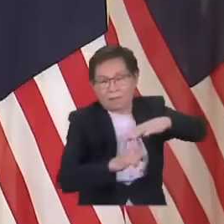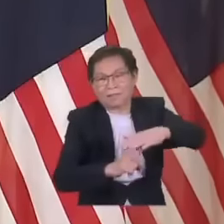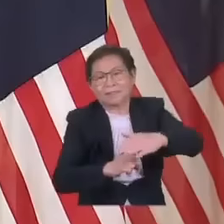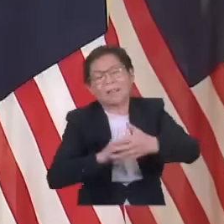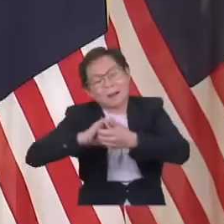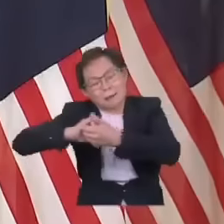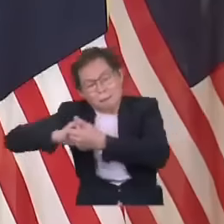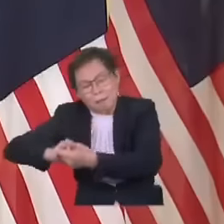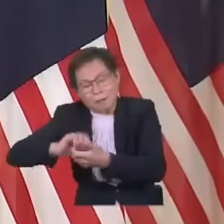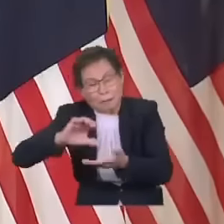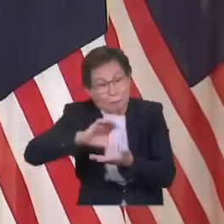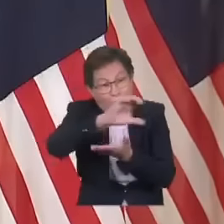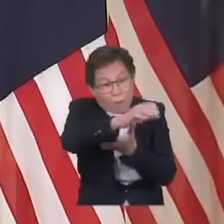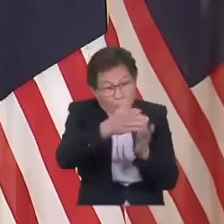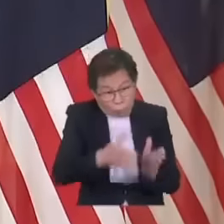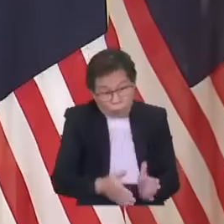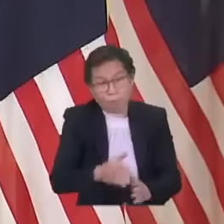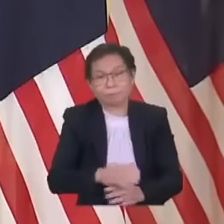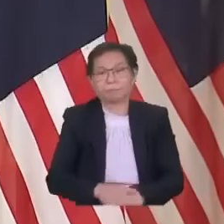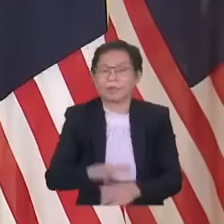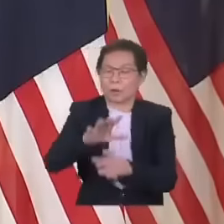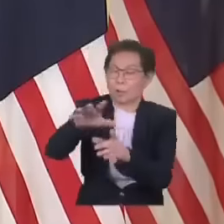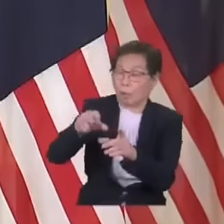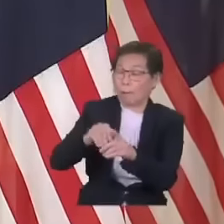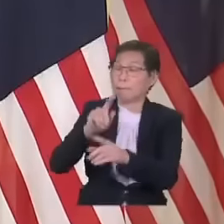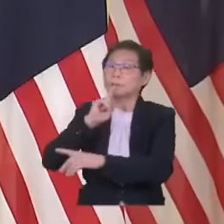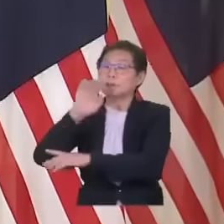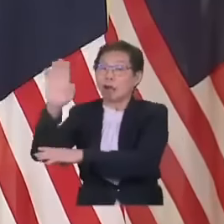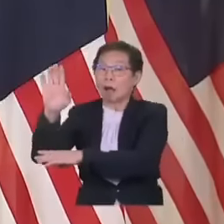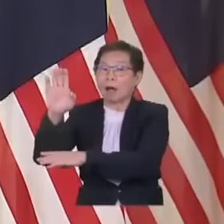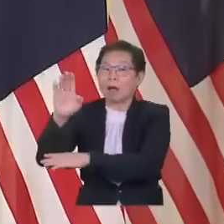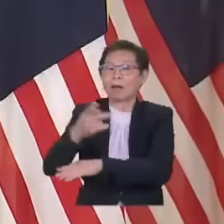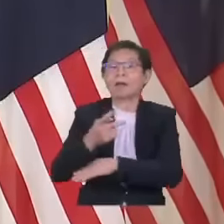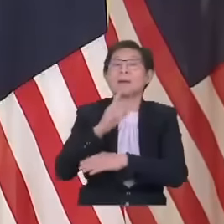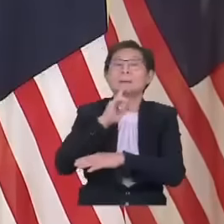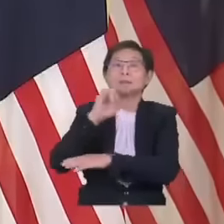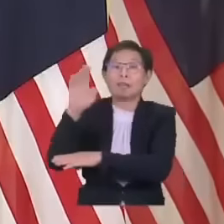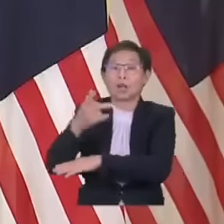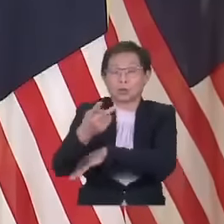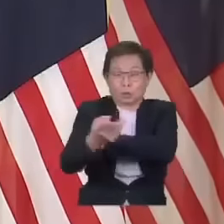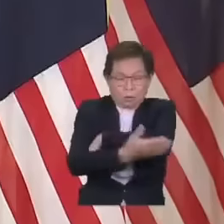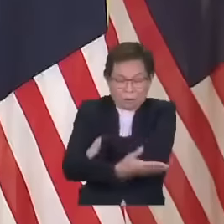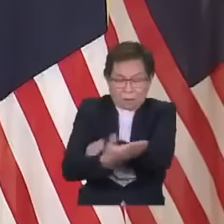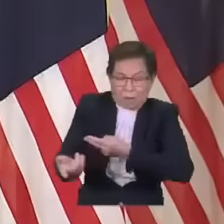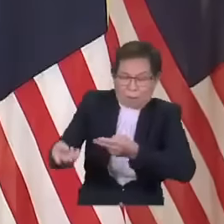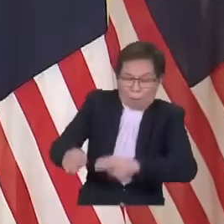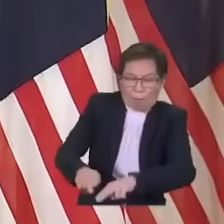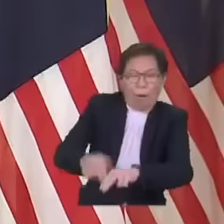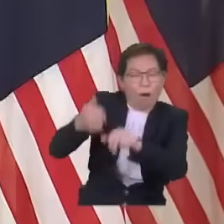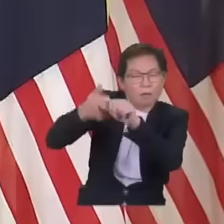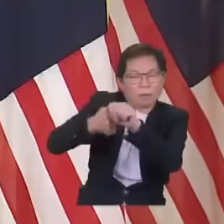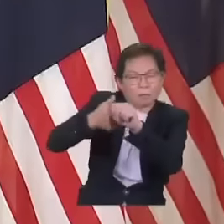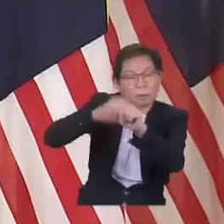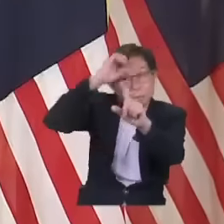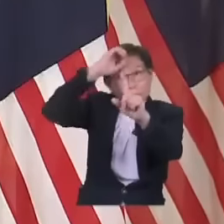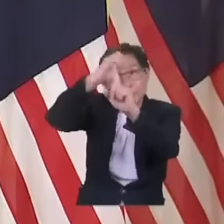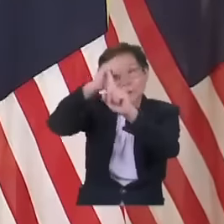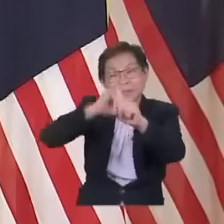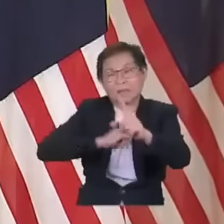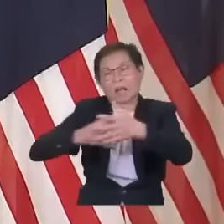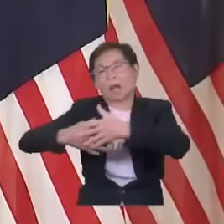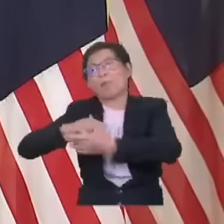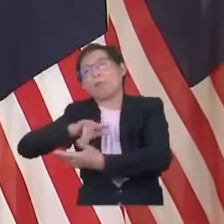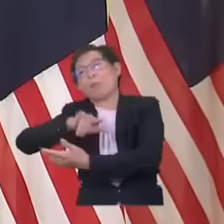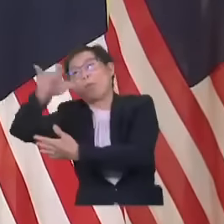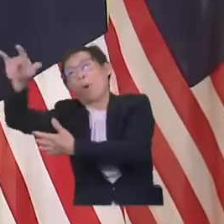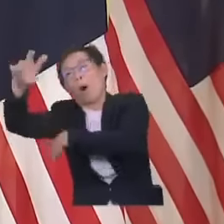pelapor ini termasuklah perjanjian bilateral yang dimeterai pada setiap misi Saya keluar